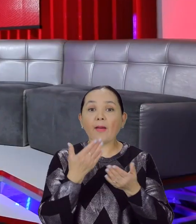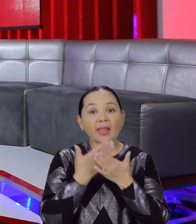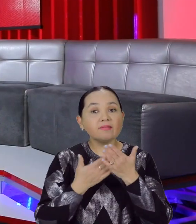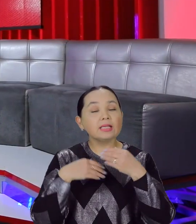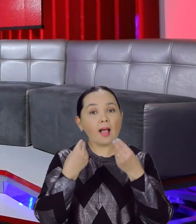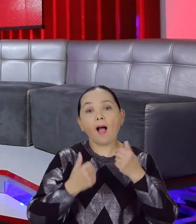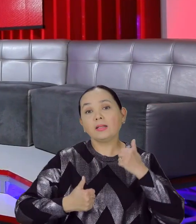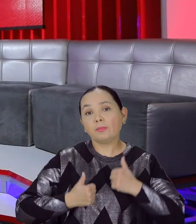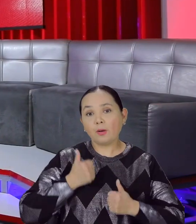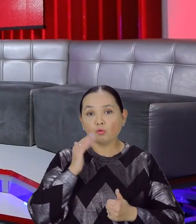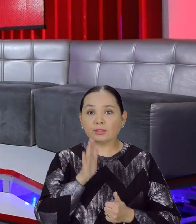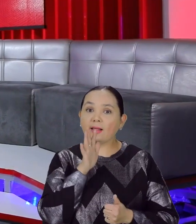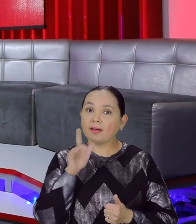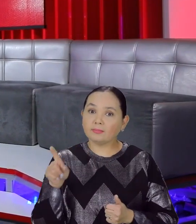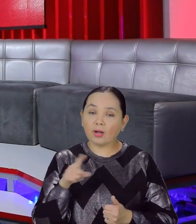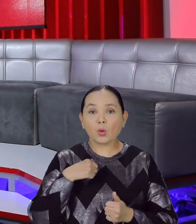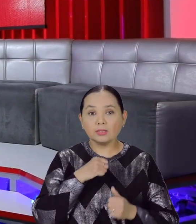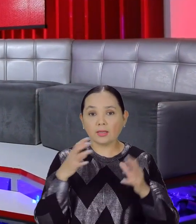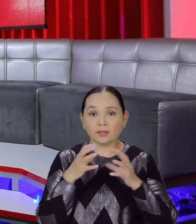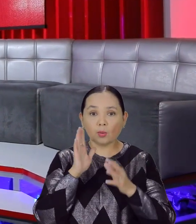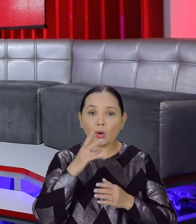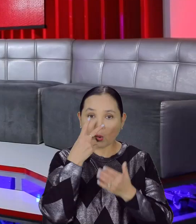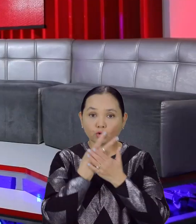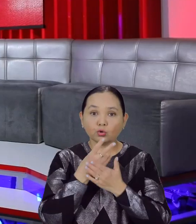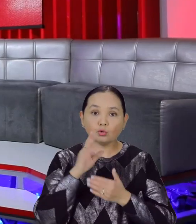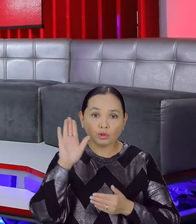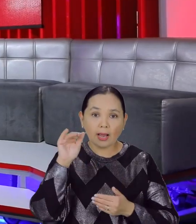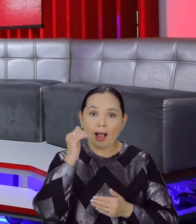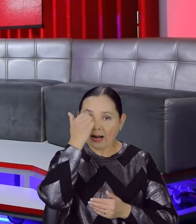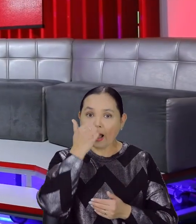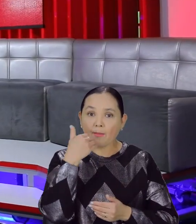Qadringiz va qadringiz baland bo'lsin. O'zingizni ehtiyot qiling ko'rishguncha. Rahmat hammaga.